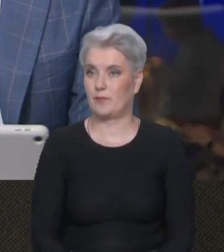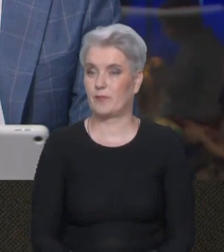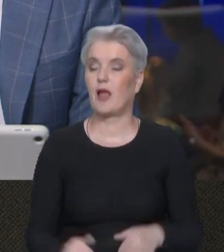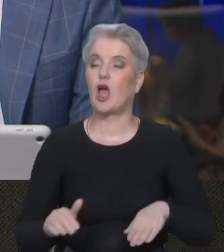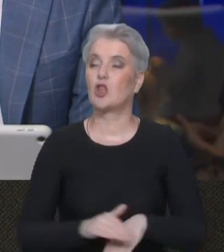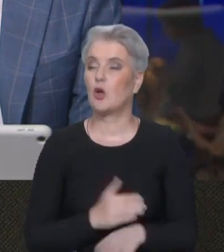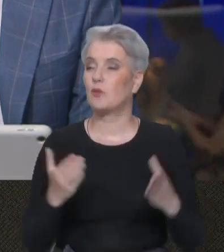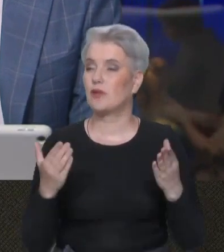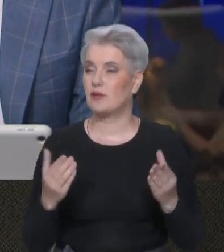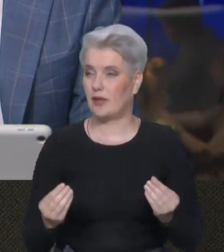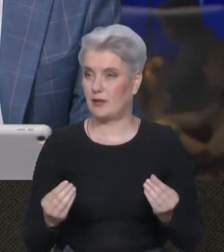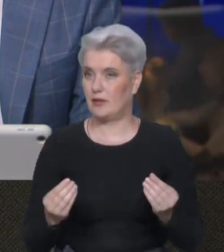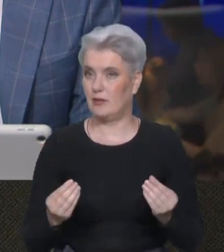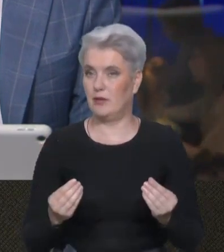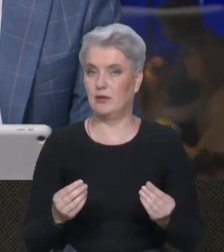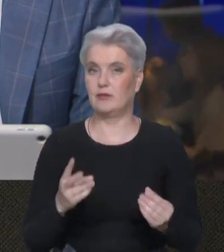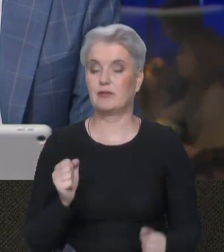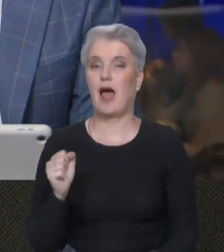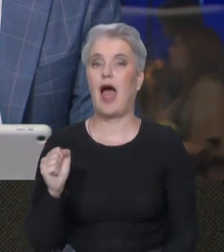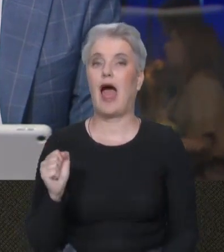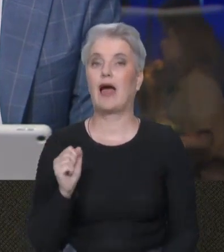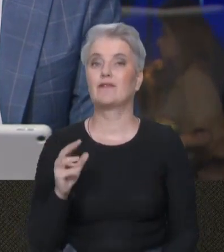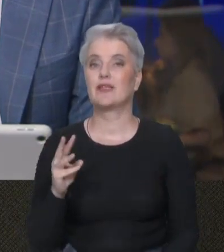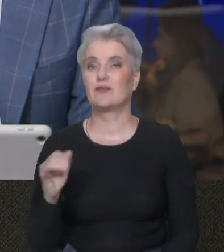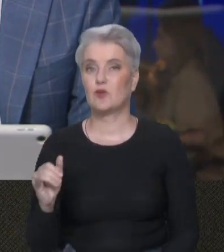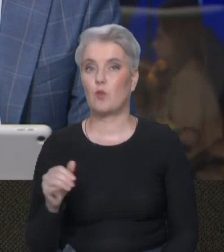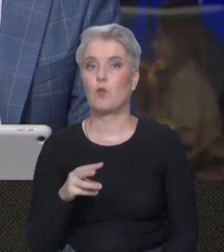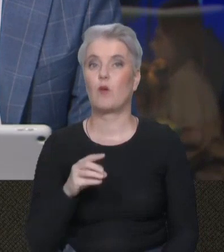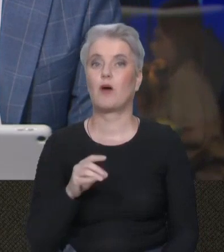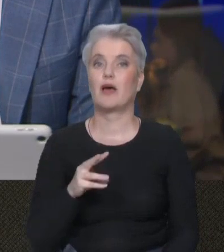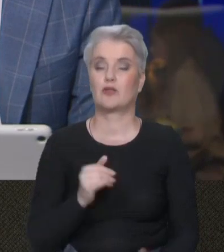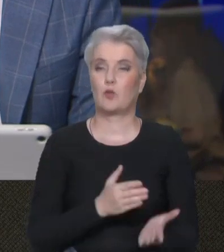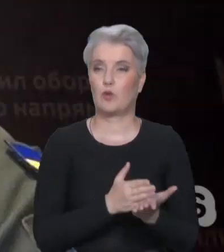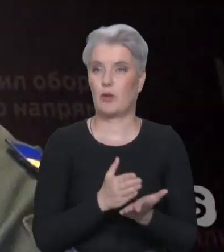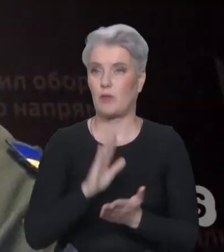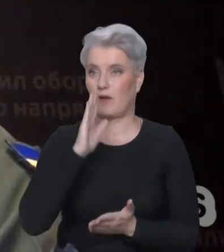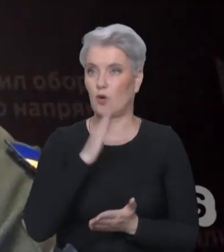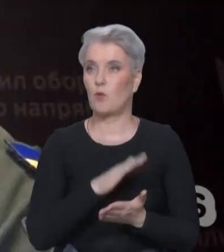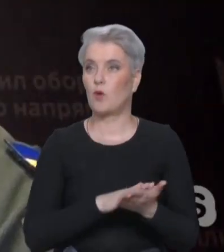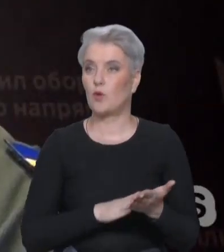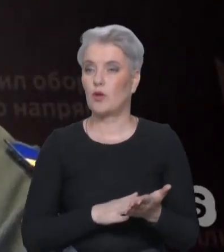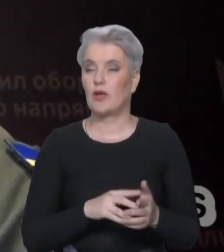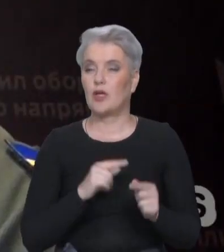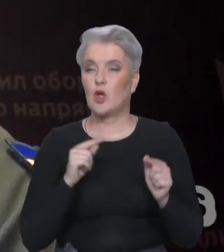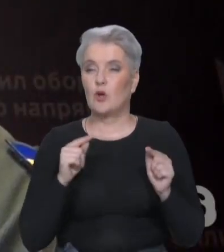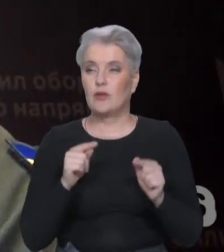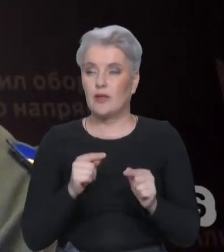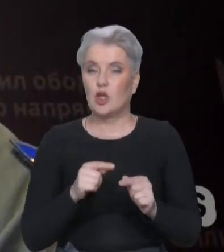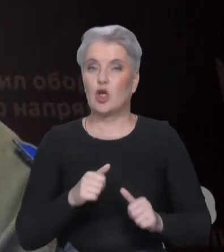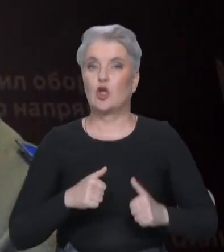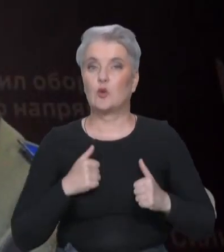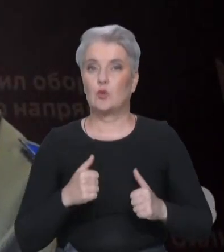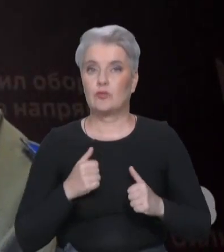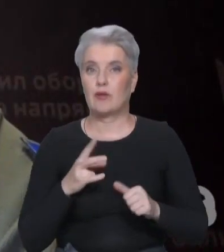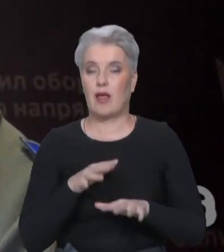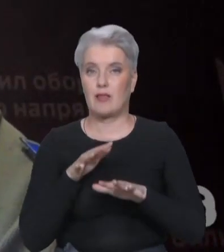Добрий день, пане Анатолію. На Авдіївському та Мар'їнському напрямках ворог продовжує зосереджувати основні зусилля на веденні